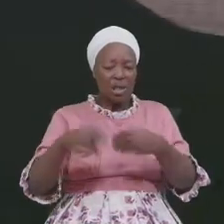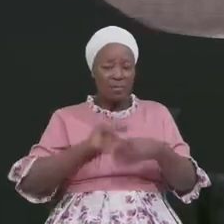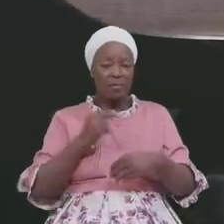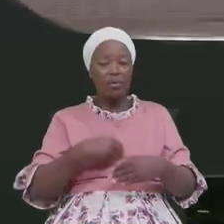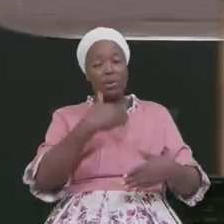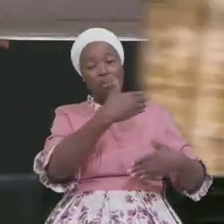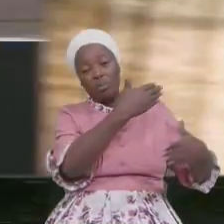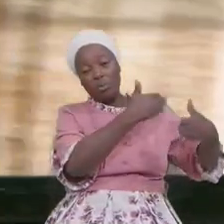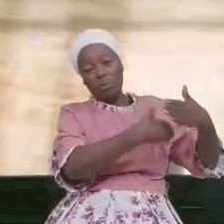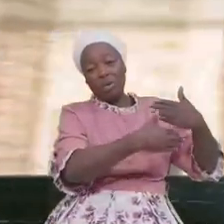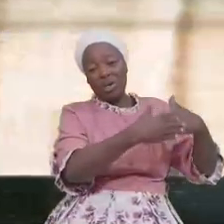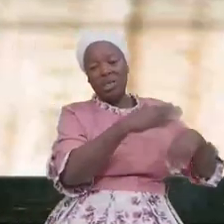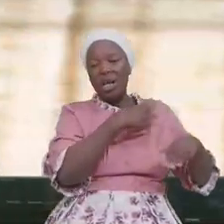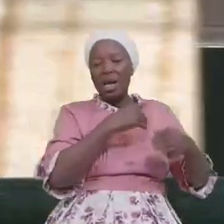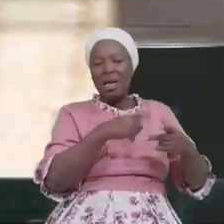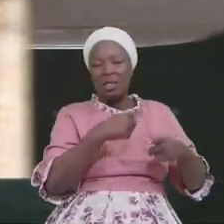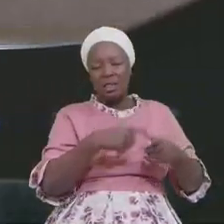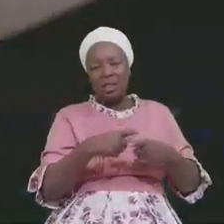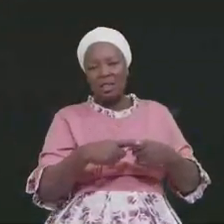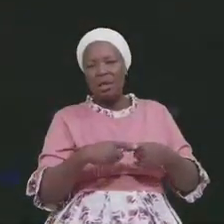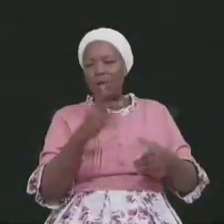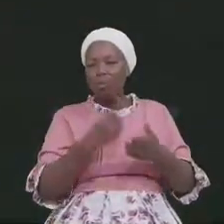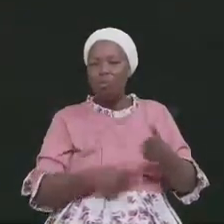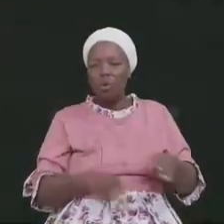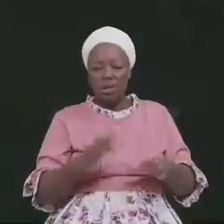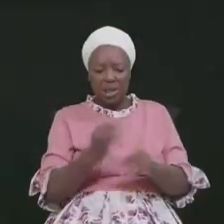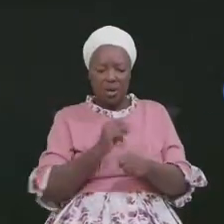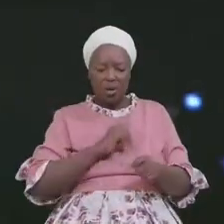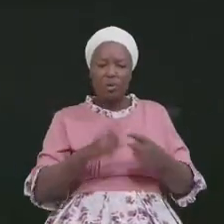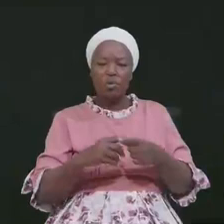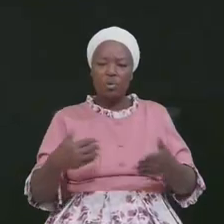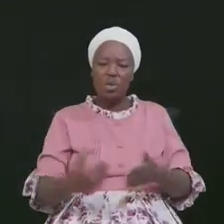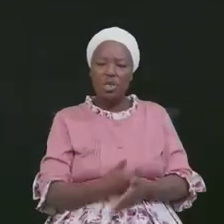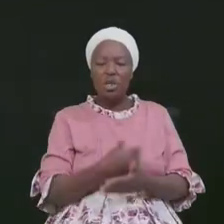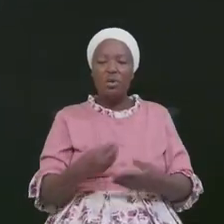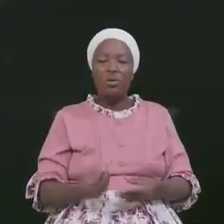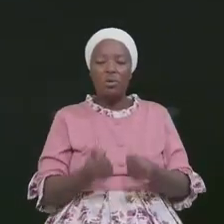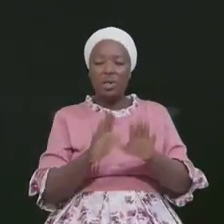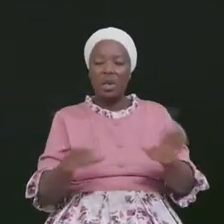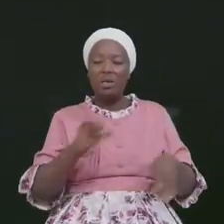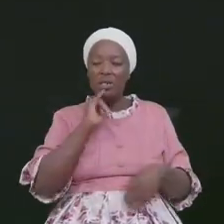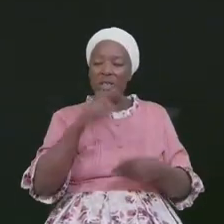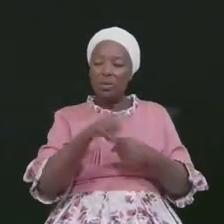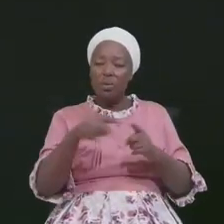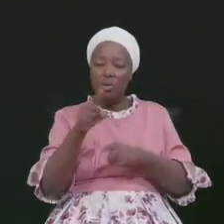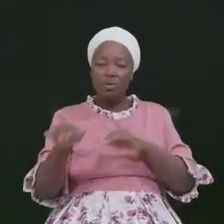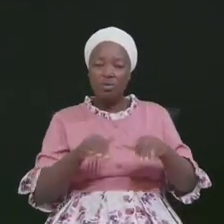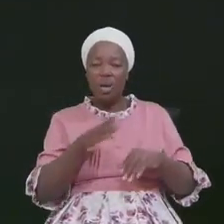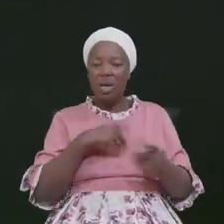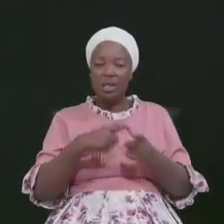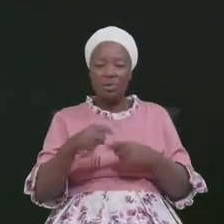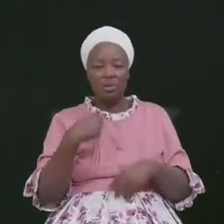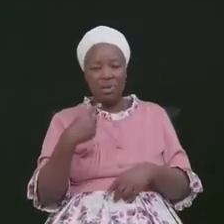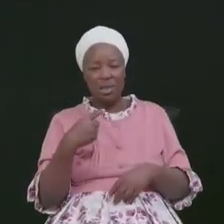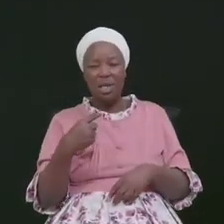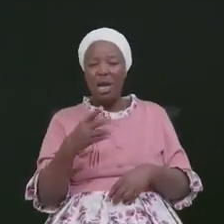qui manifeste la puissance, ce qui nous amène à la nouvelle terre haute, c'est lorsque nous faisons, c'est lorsque nous disons, c'est lorsque